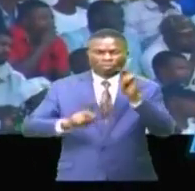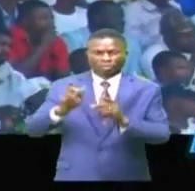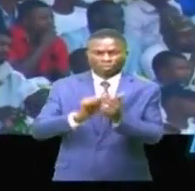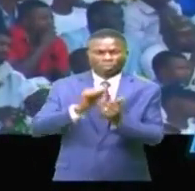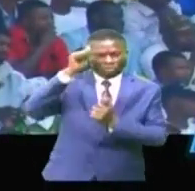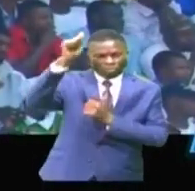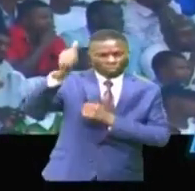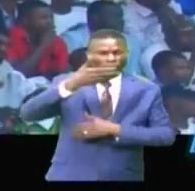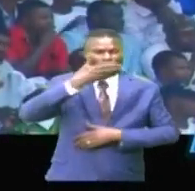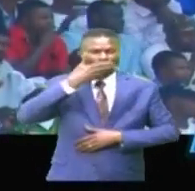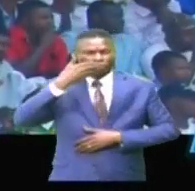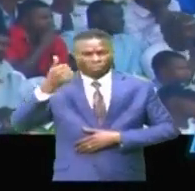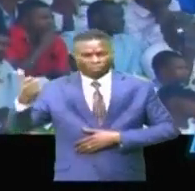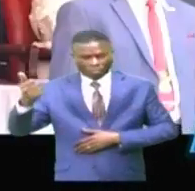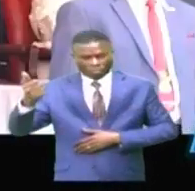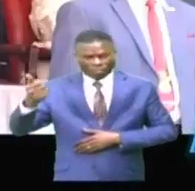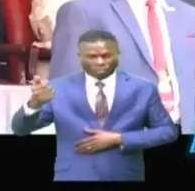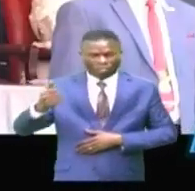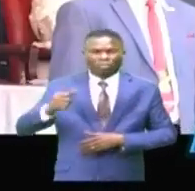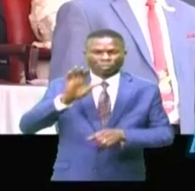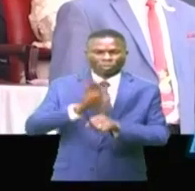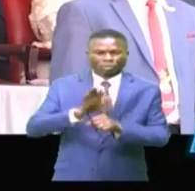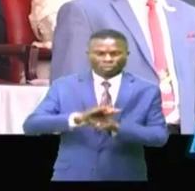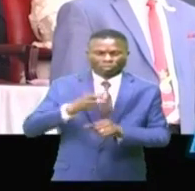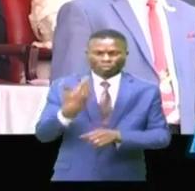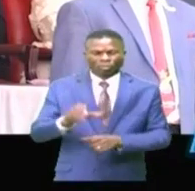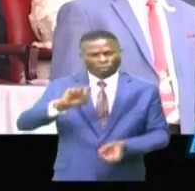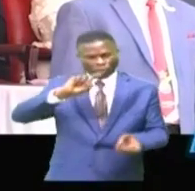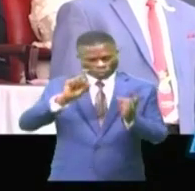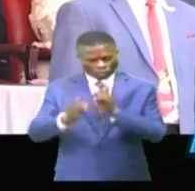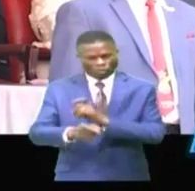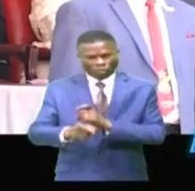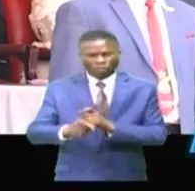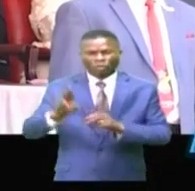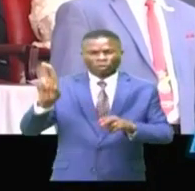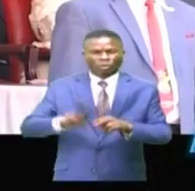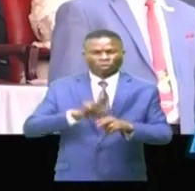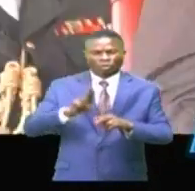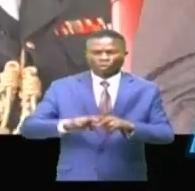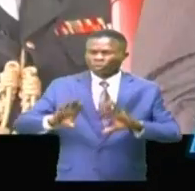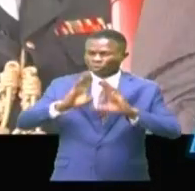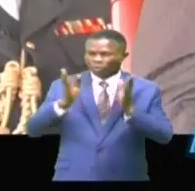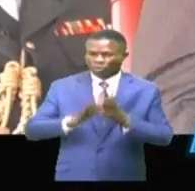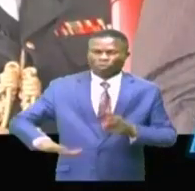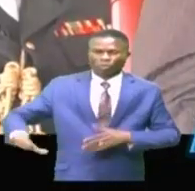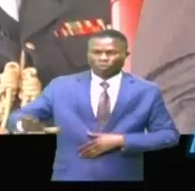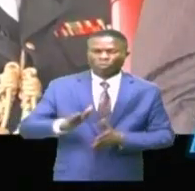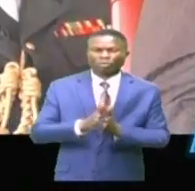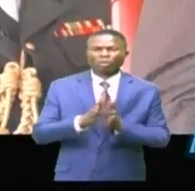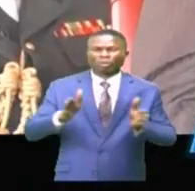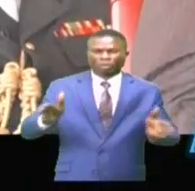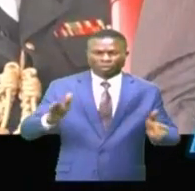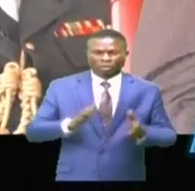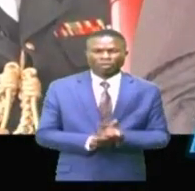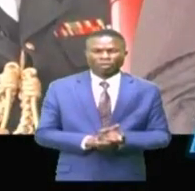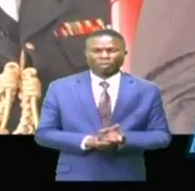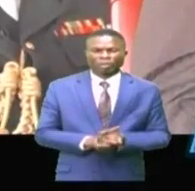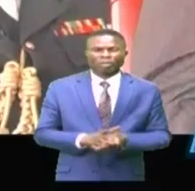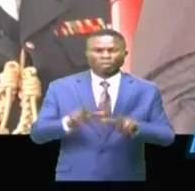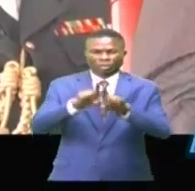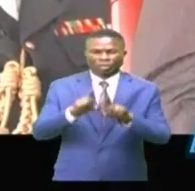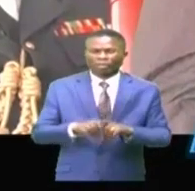meilleur sur base d'une série des réformes applicables dans tous les secteurs de la vie nationale ce jeune État de l'Afrique australe